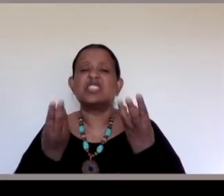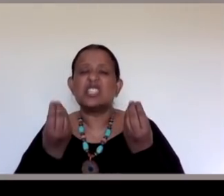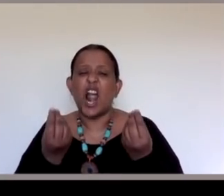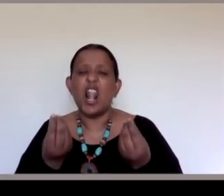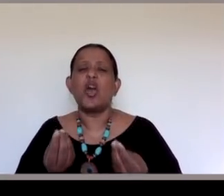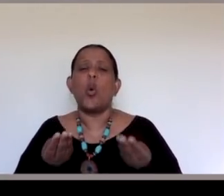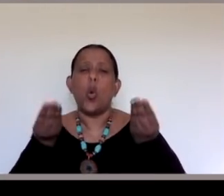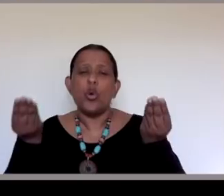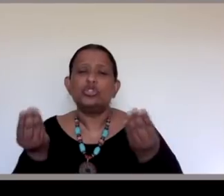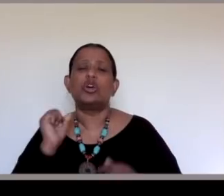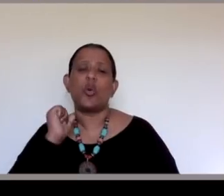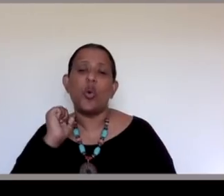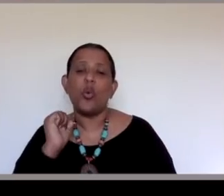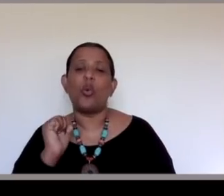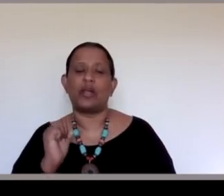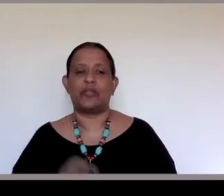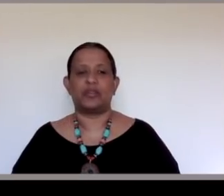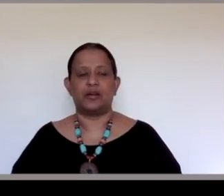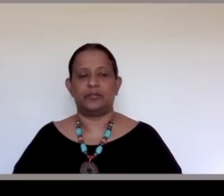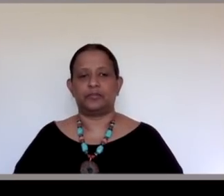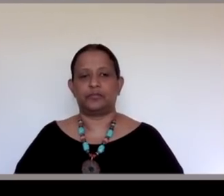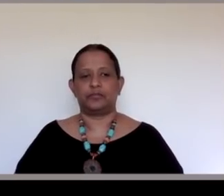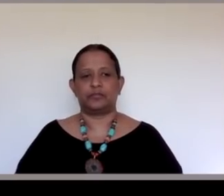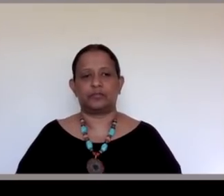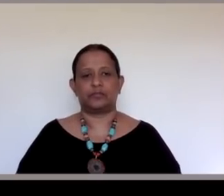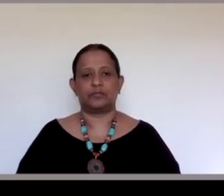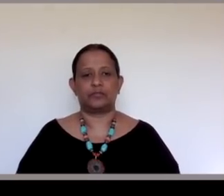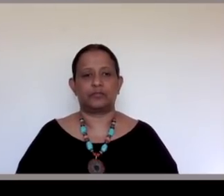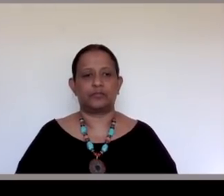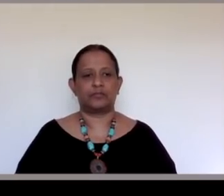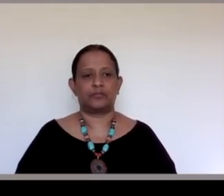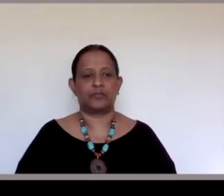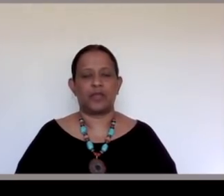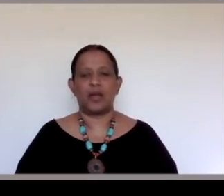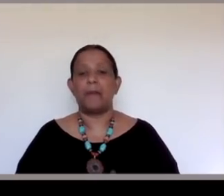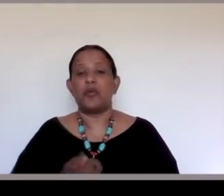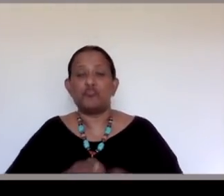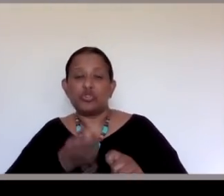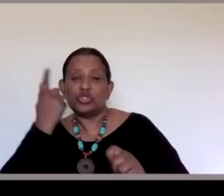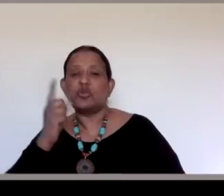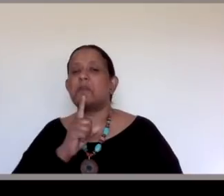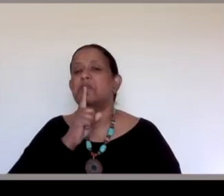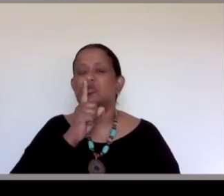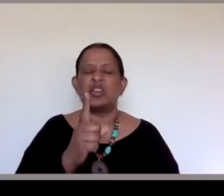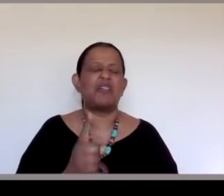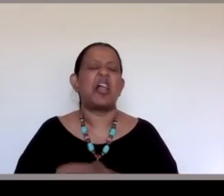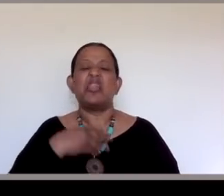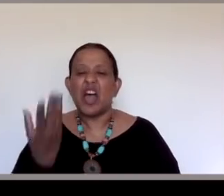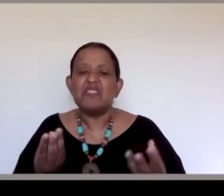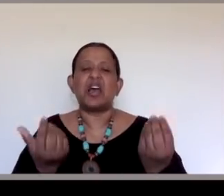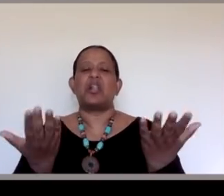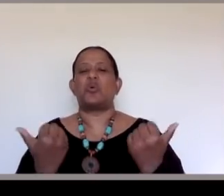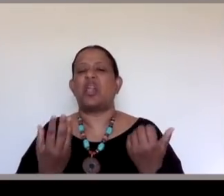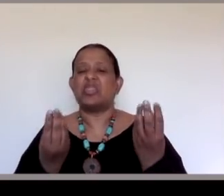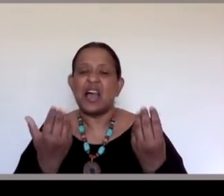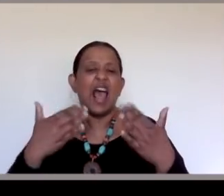ஹமதிஸ்ஸம தவ ஓனே ஏன்டா எப்பொழுதும் இன்னும் வேண்டும் தன்னோட வெலந்த தன்வீம் வல பொறுவல வெலந்த தன்வீம் வல